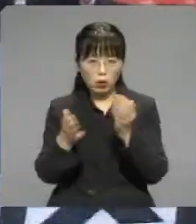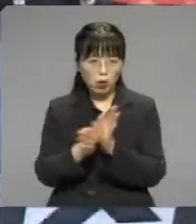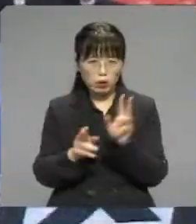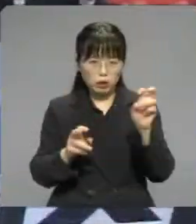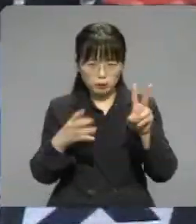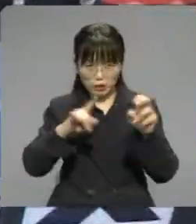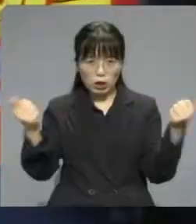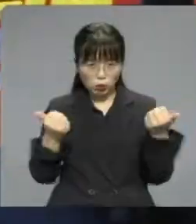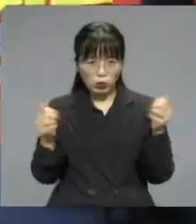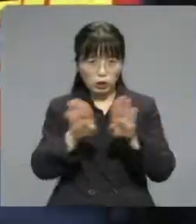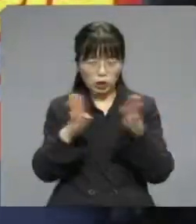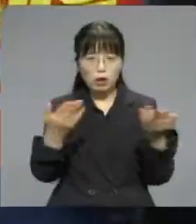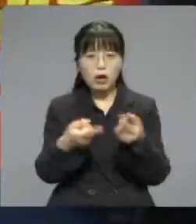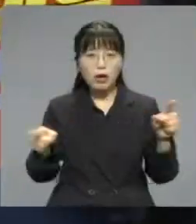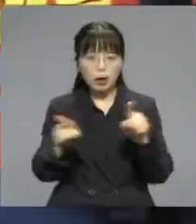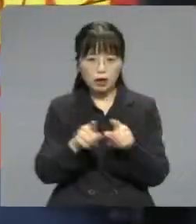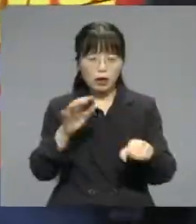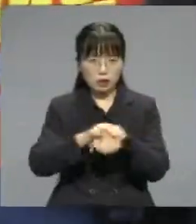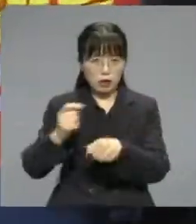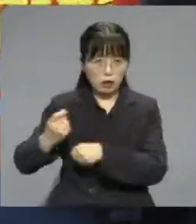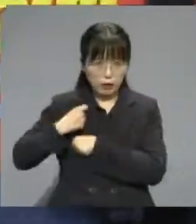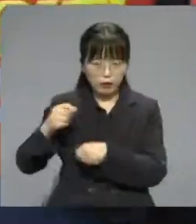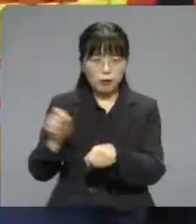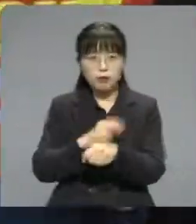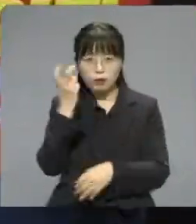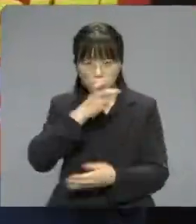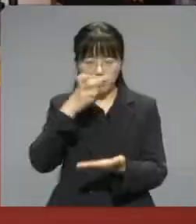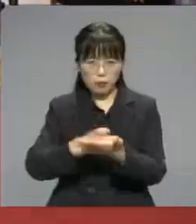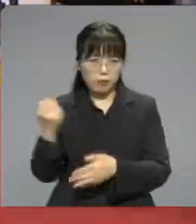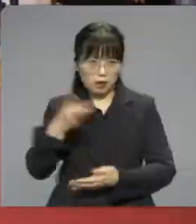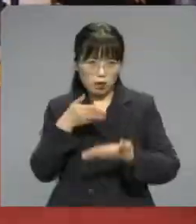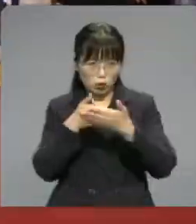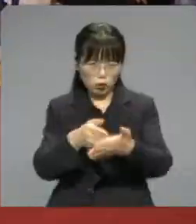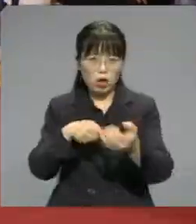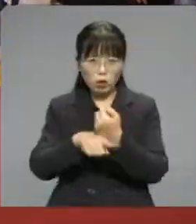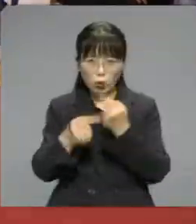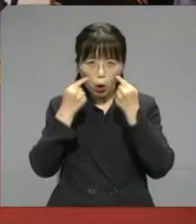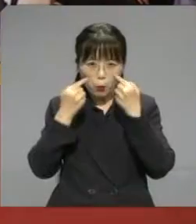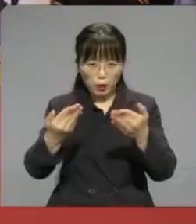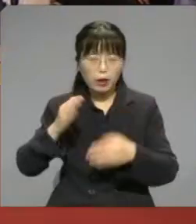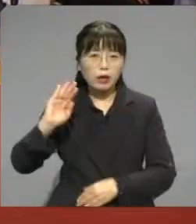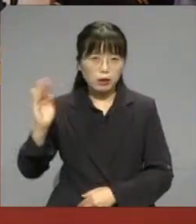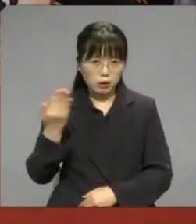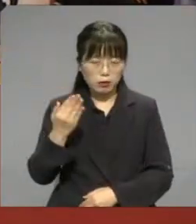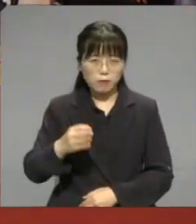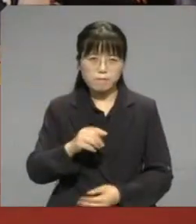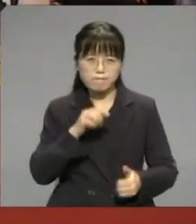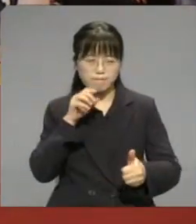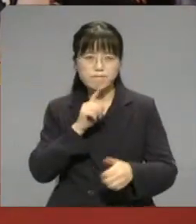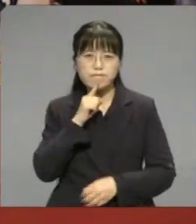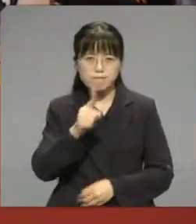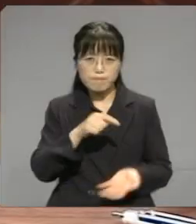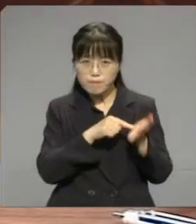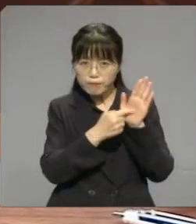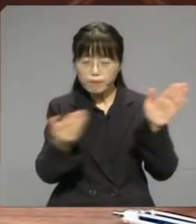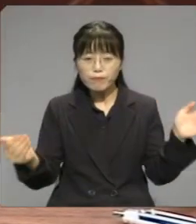22대 국회 개헌과 함께 최상병 특검법을 다시 추진해야만 하는 이유가 명확해졌다며 목소리를